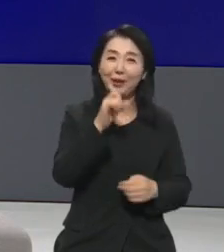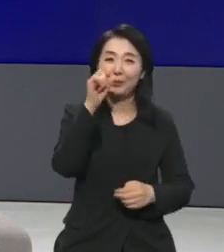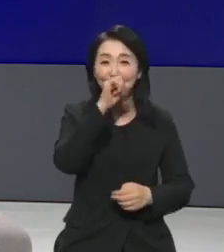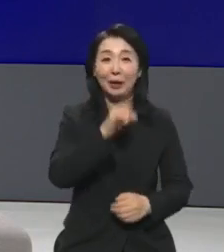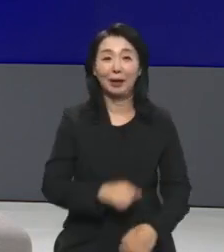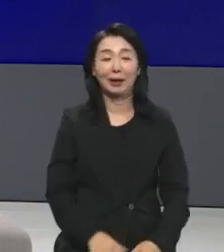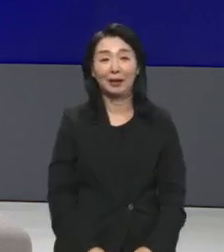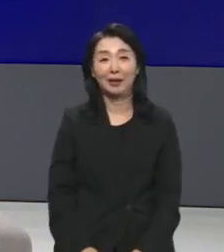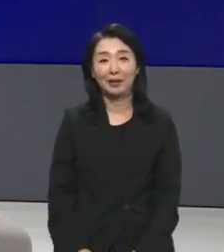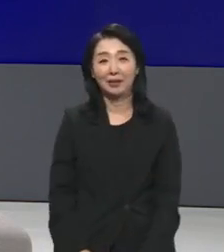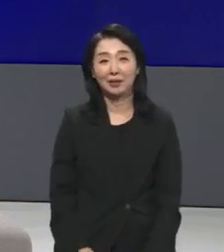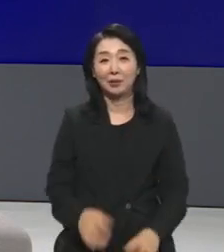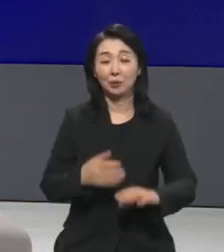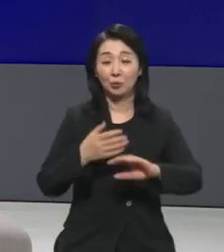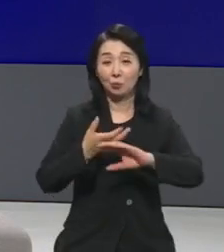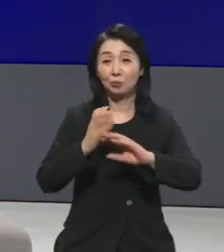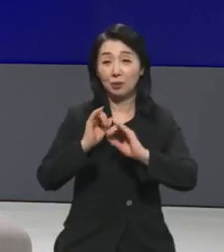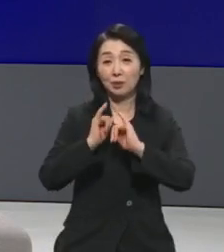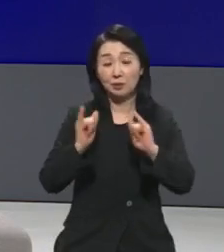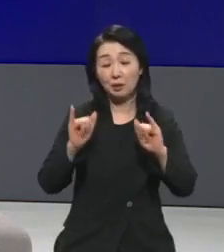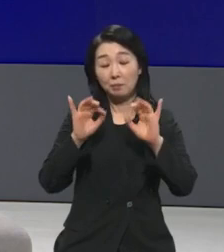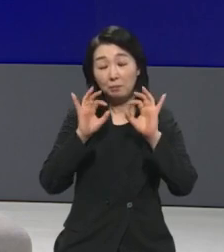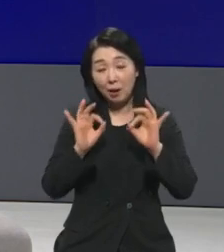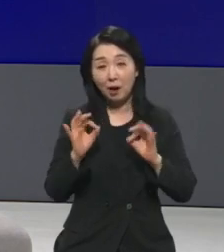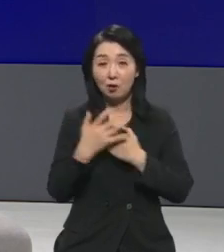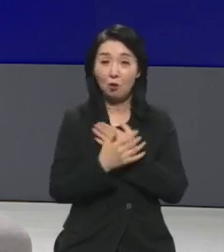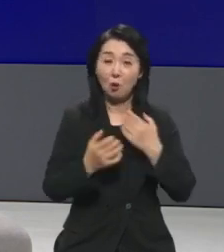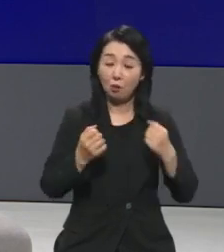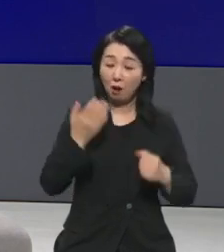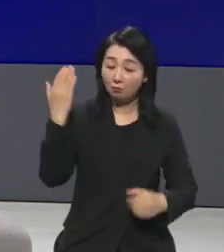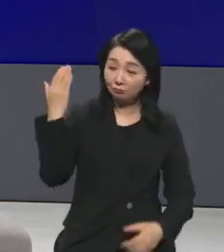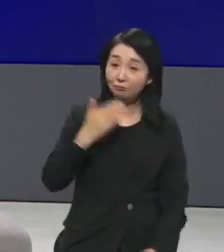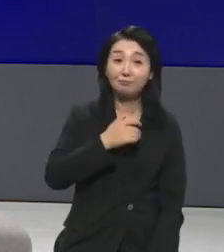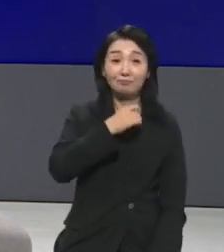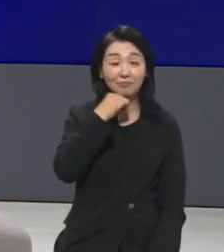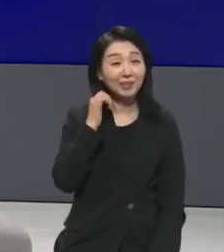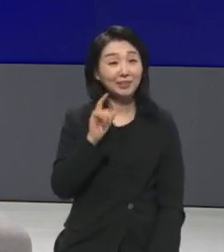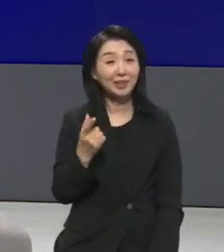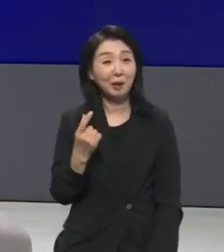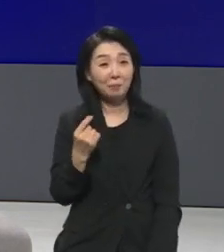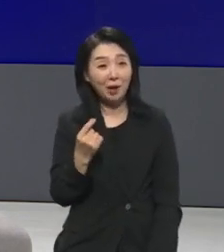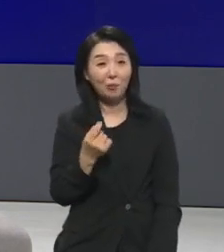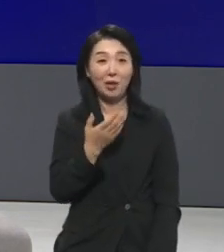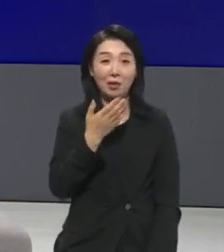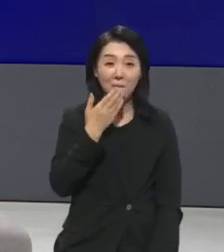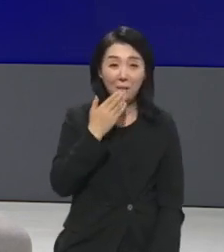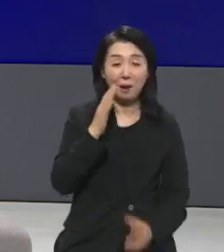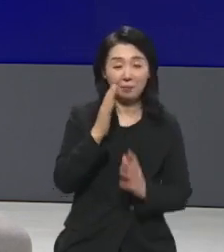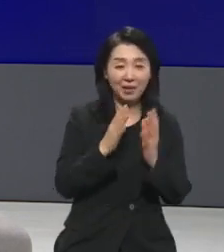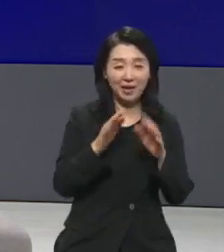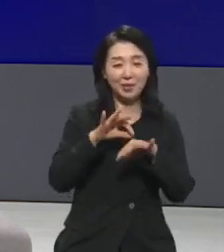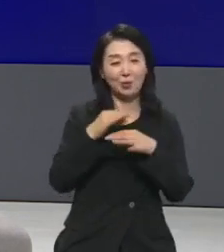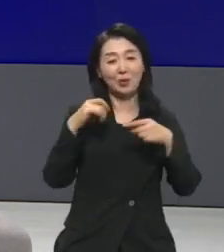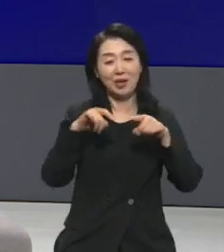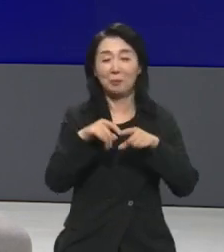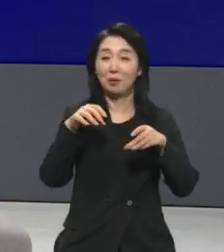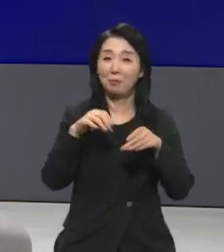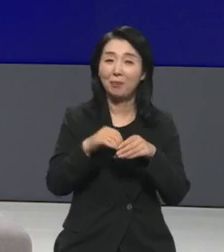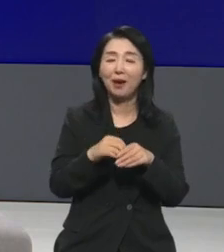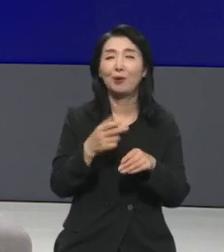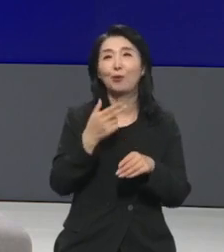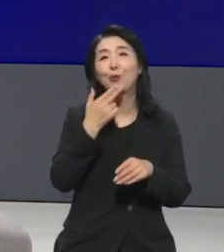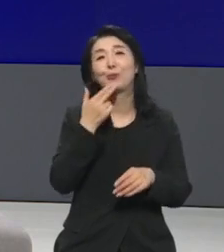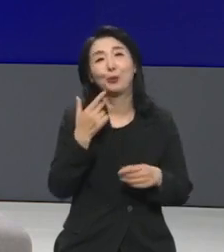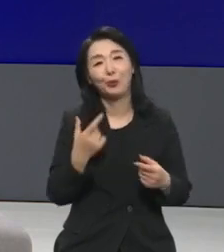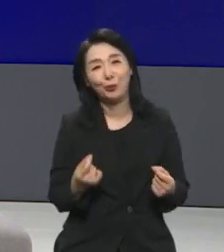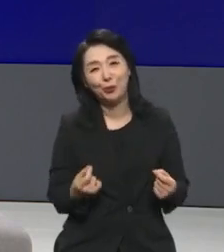영상 속에 외국인들 반응 종합하면 건강하고 신선하고 맛있다. 그러니까 이렇게 뭐 밥, 야채, 고기 다 조합을 이루는 음식이 없으니까